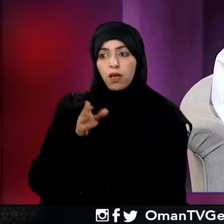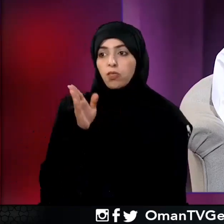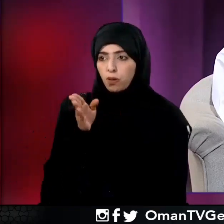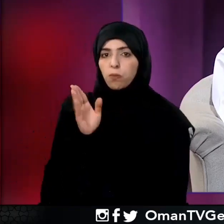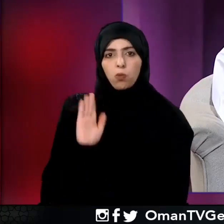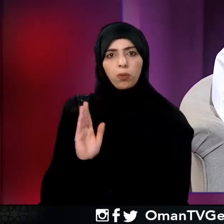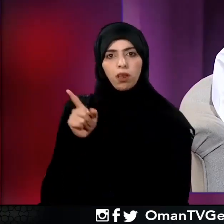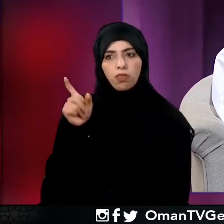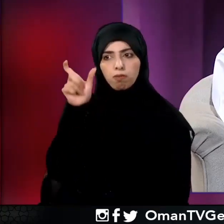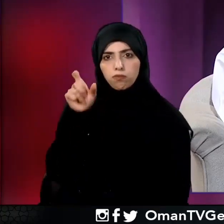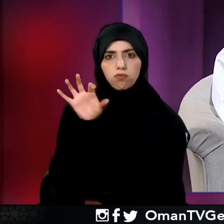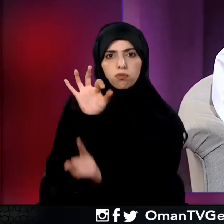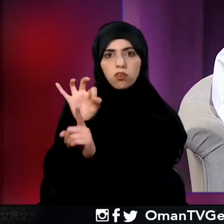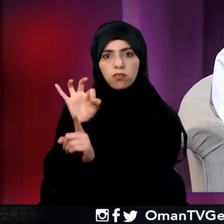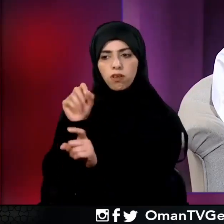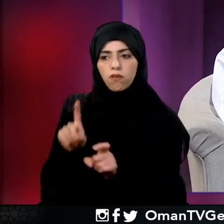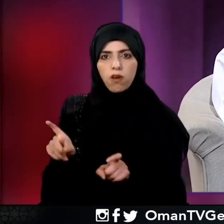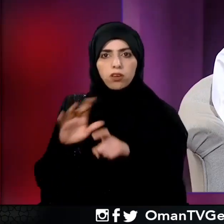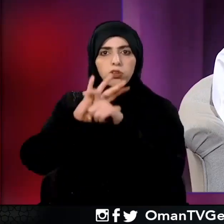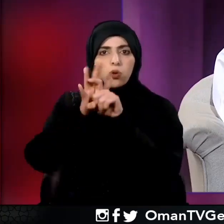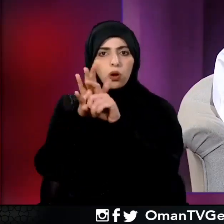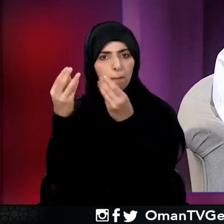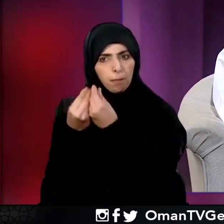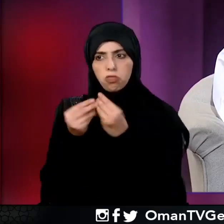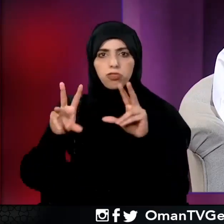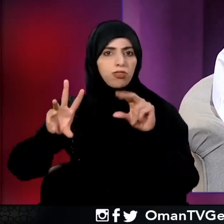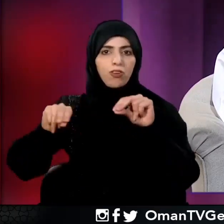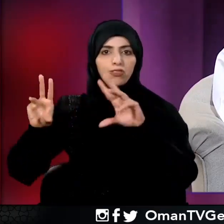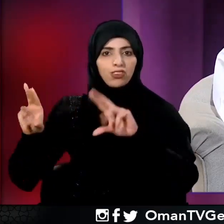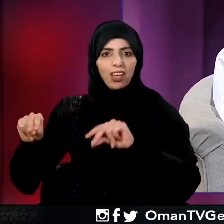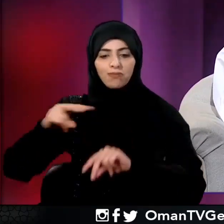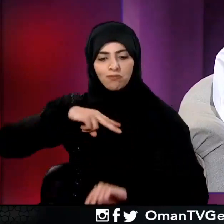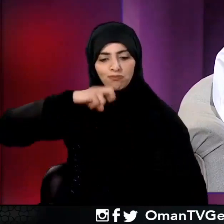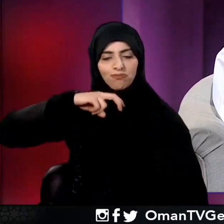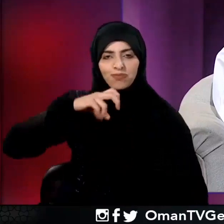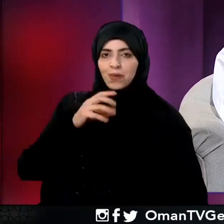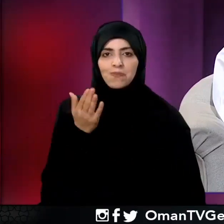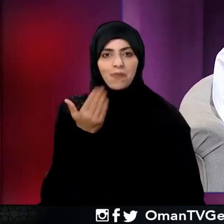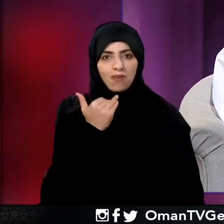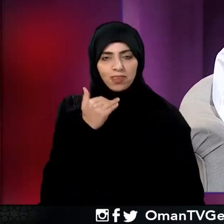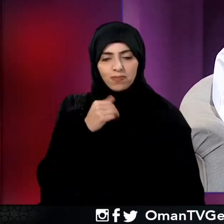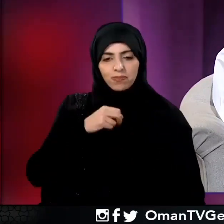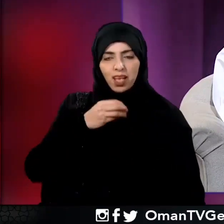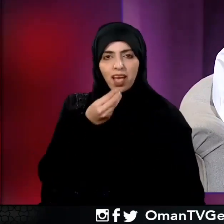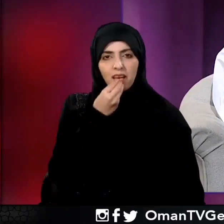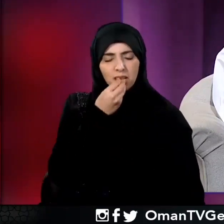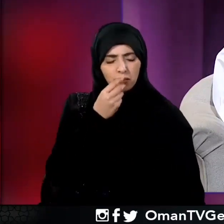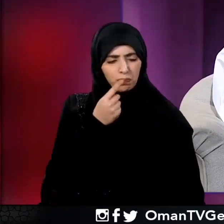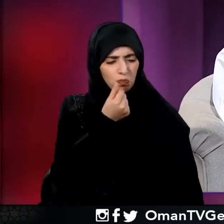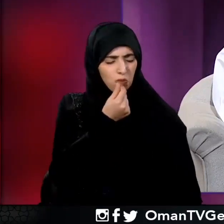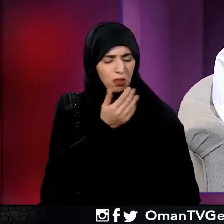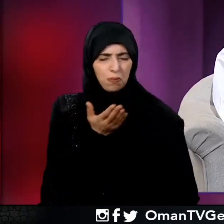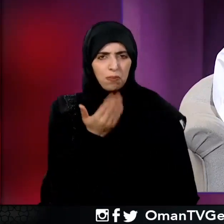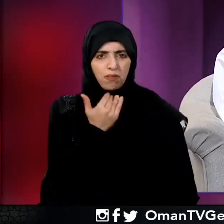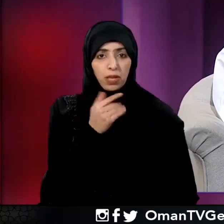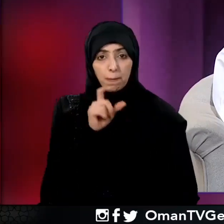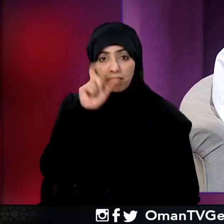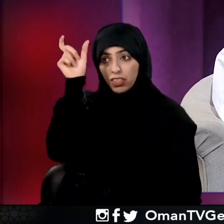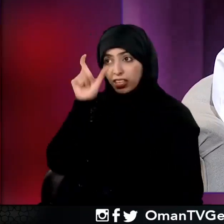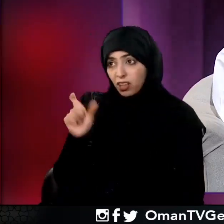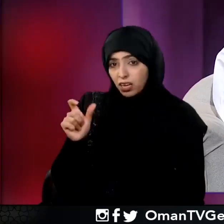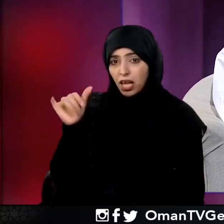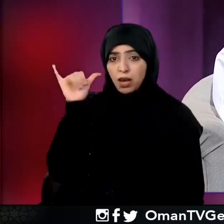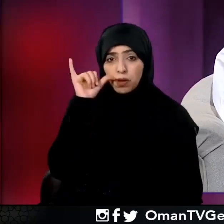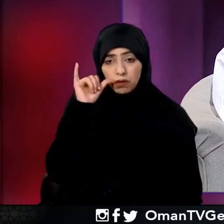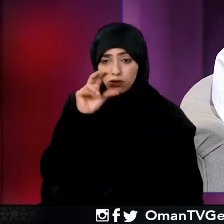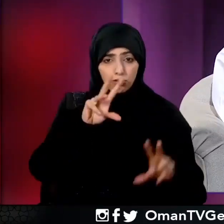تم الكشف عنها مؤخرا أنها مرتبطة بكوفيد 19، لأنه حتى في حالات في بريطانيا في إيطاليا في أشياء